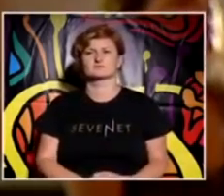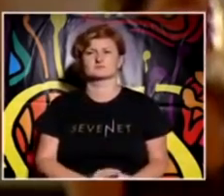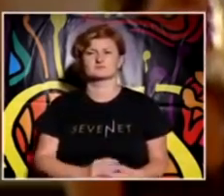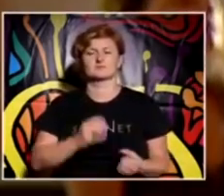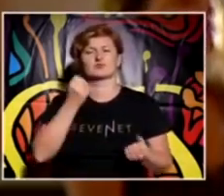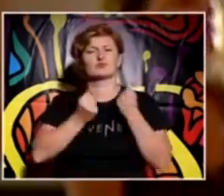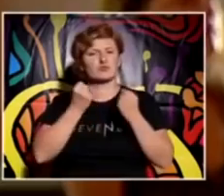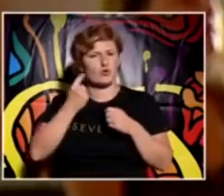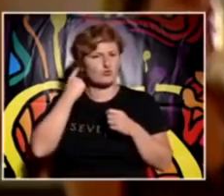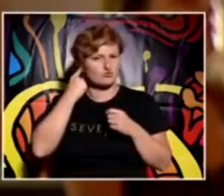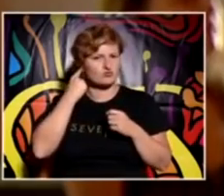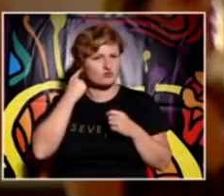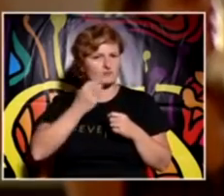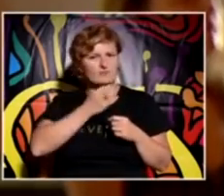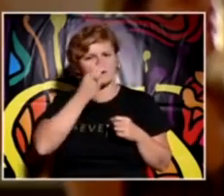trudno zrozumieć moje pytanie?